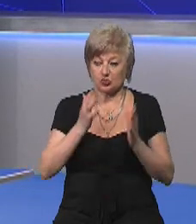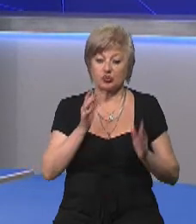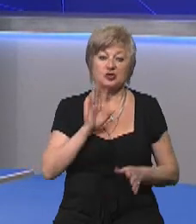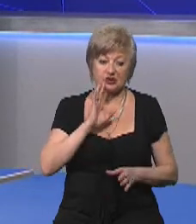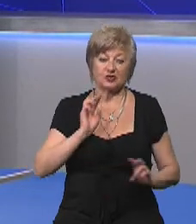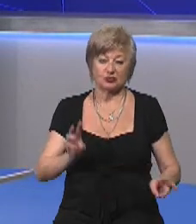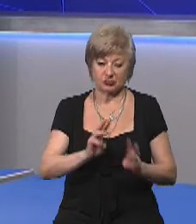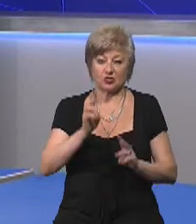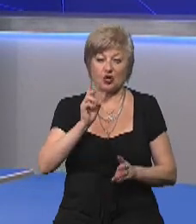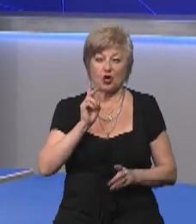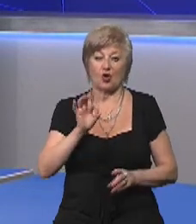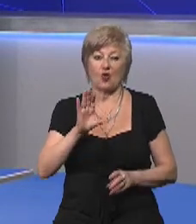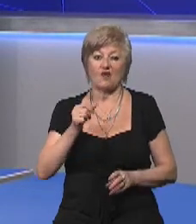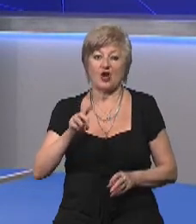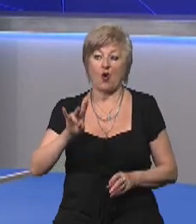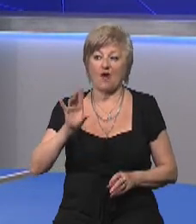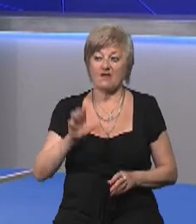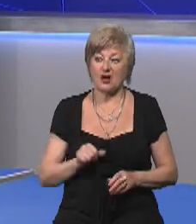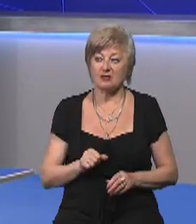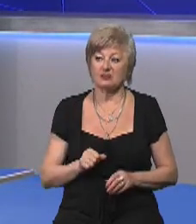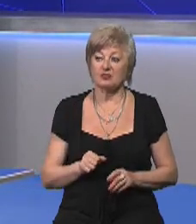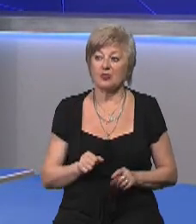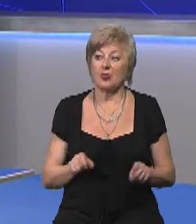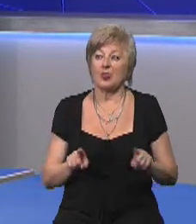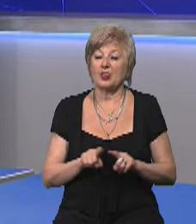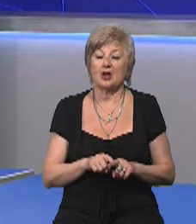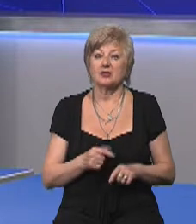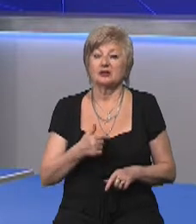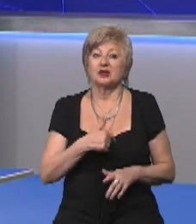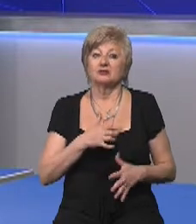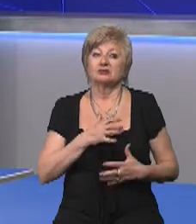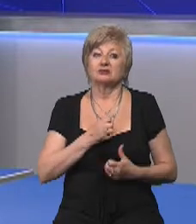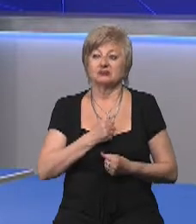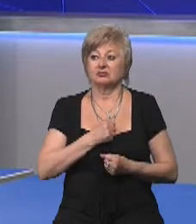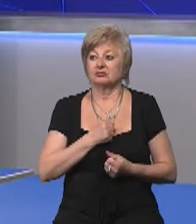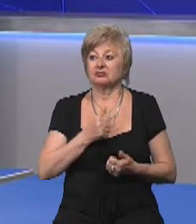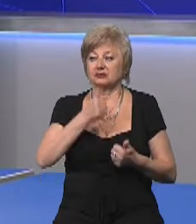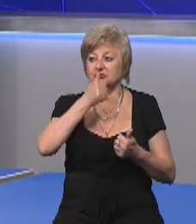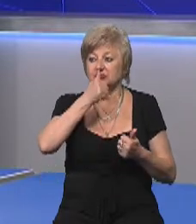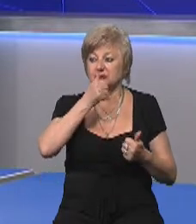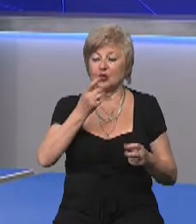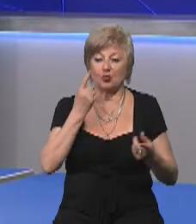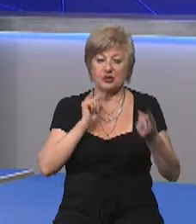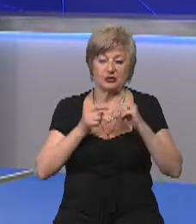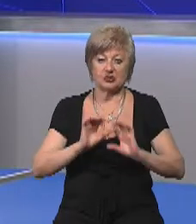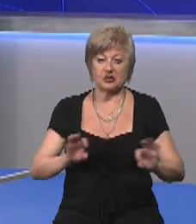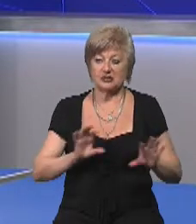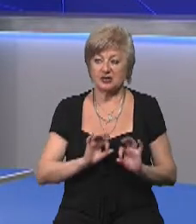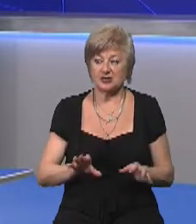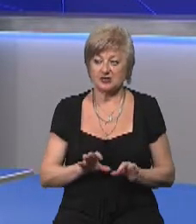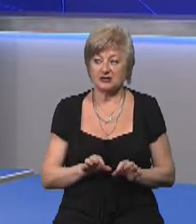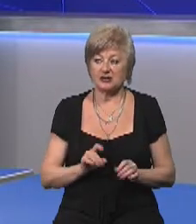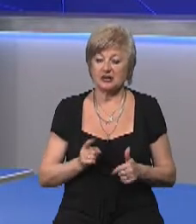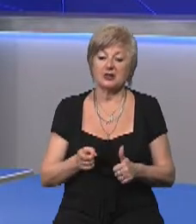эта ситуация, ну, это просто, ну, она так за душу взяла, без слез не могу. И